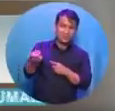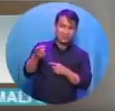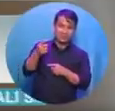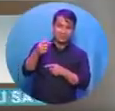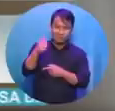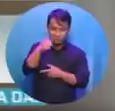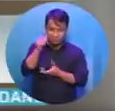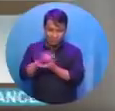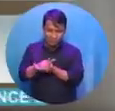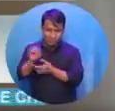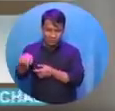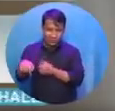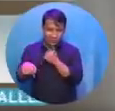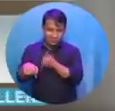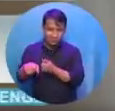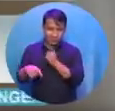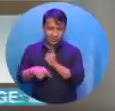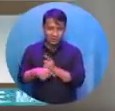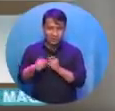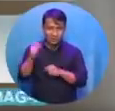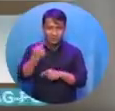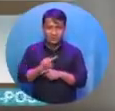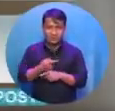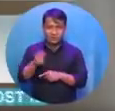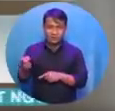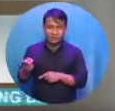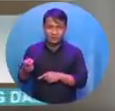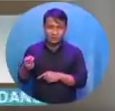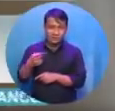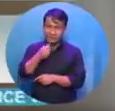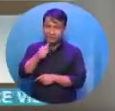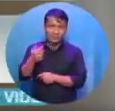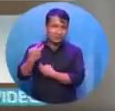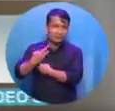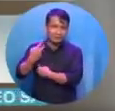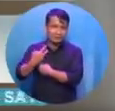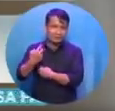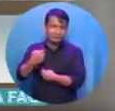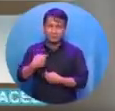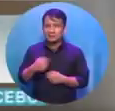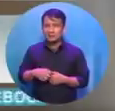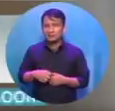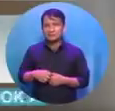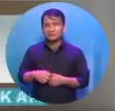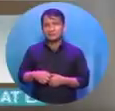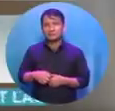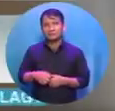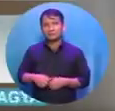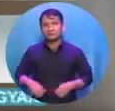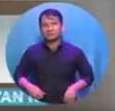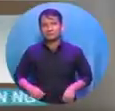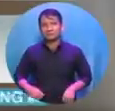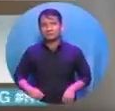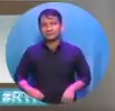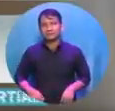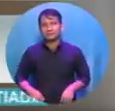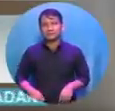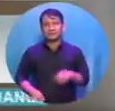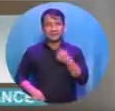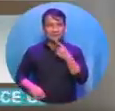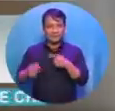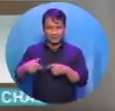Opo. Mrs. Hindi niya po ako maalagaan. Hindi ka maalagaan. Napakagandang excuse yun, ano? Sige,